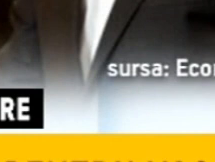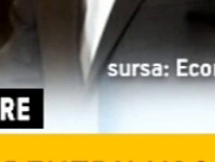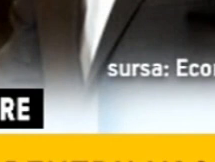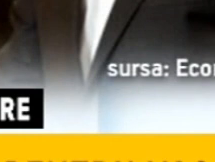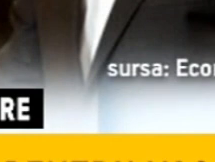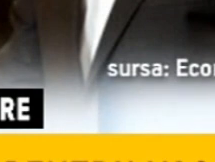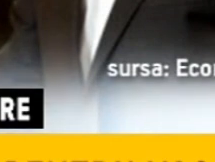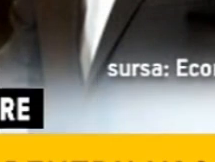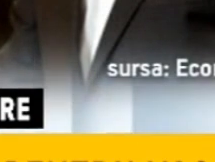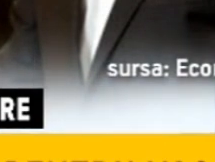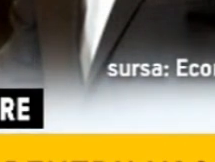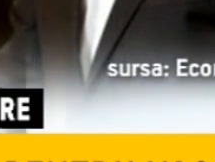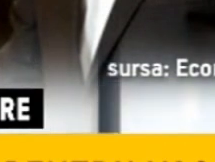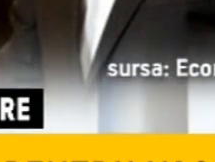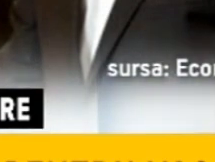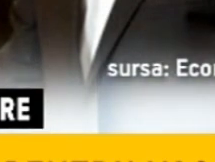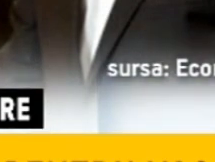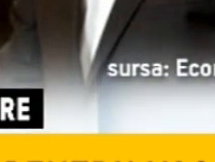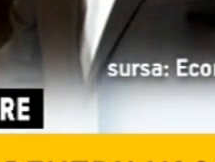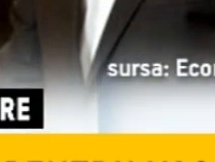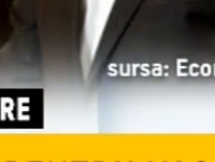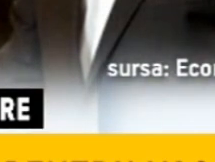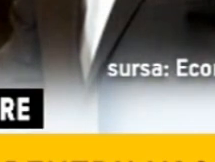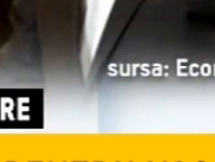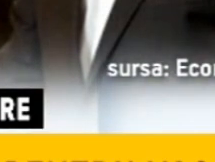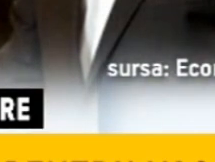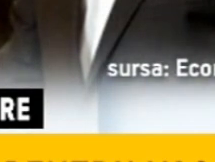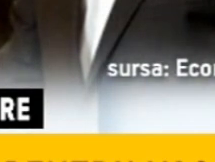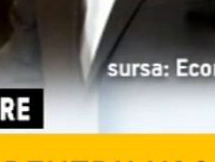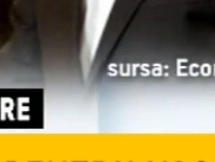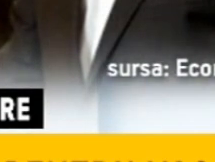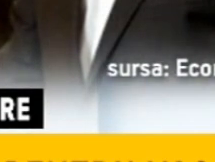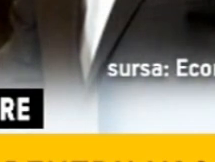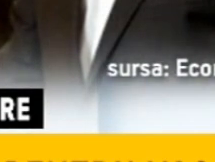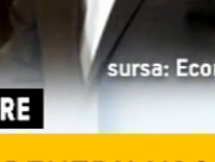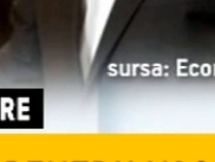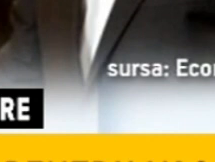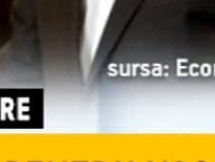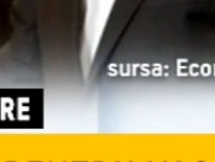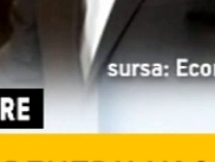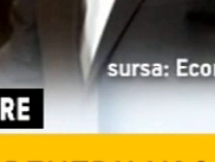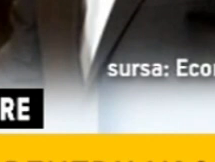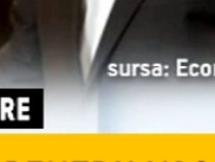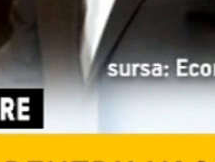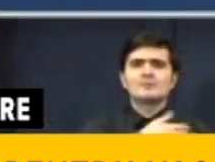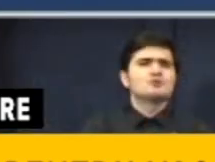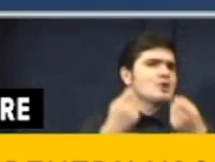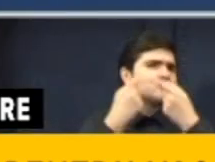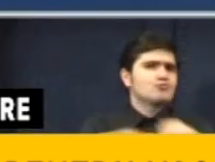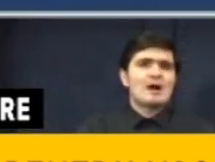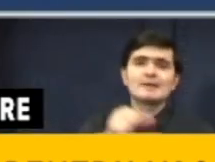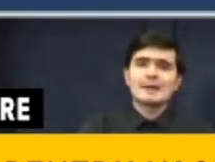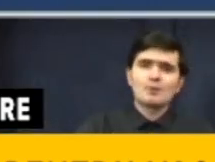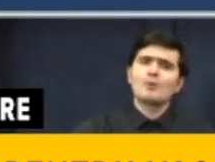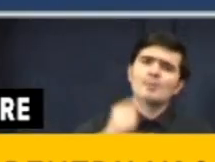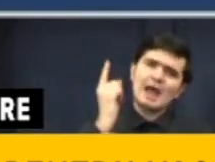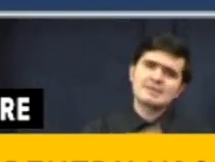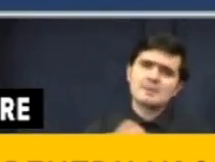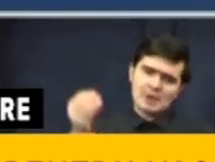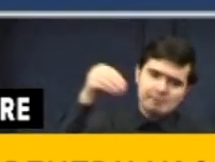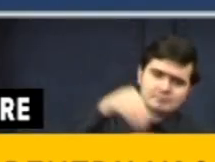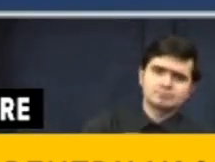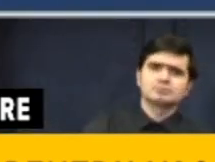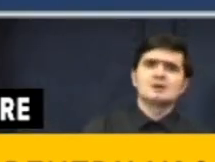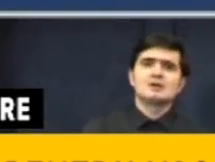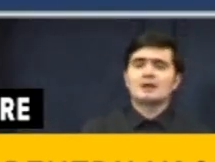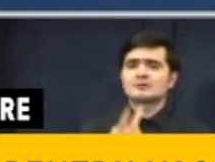intra în altă zonă a restaurantului, unde vor fi valabile restricțiile impuse de autorități, a declarat președintele Hora. Premierul a promis că se va